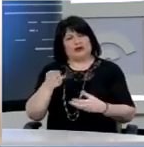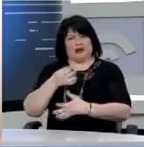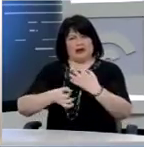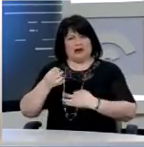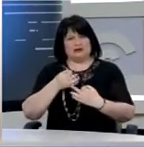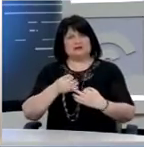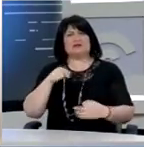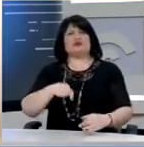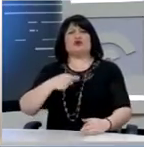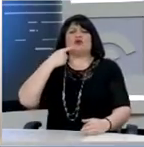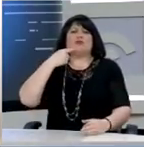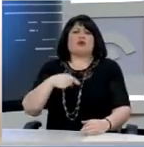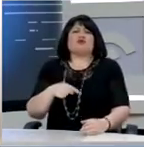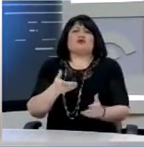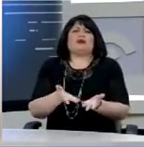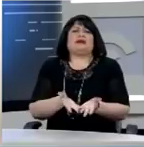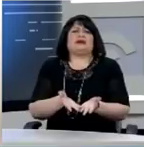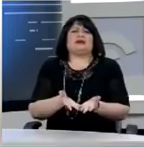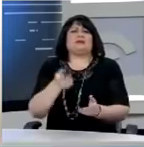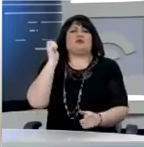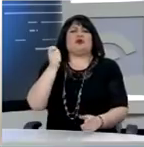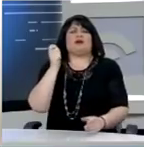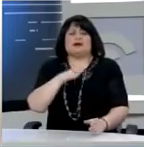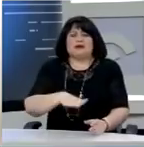μια πρωτοβουλία στο πεδίο της πολιτικής.